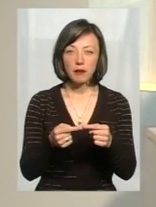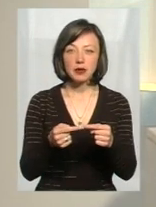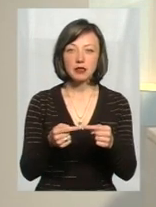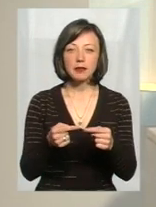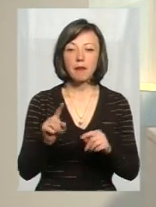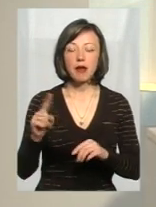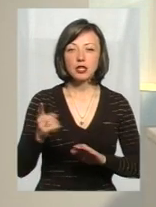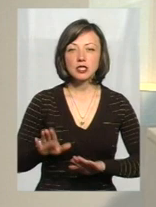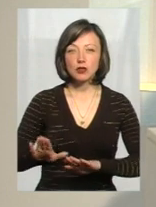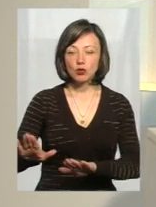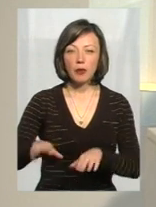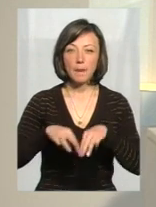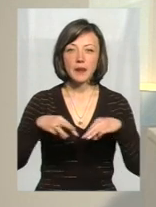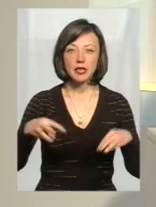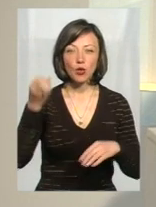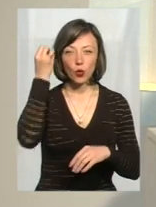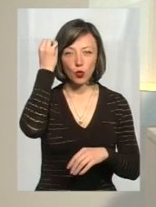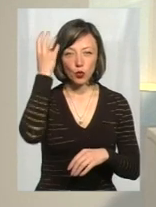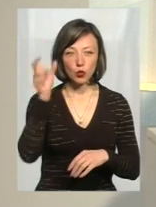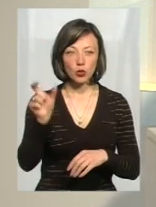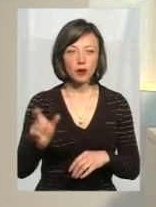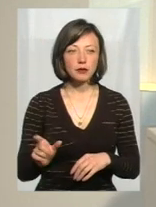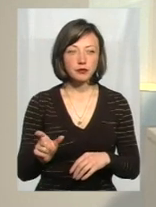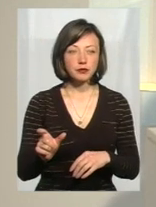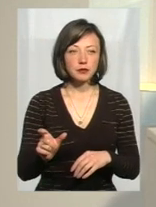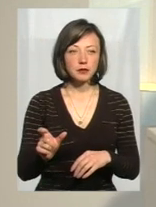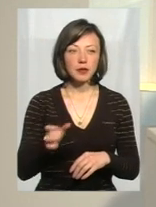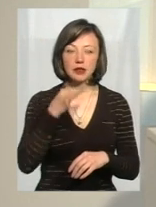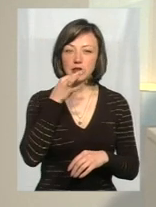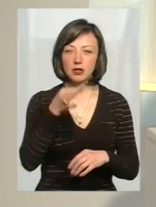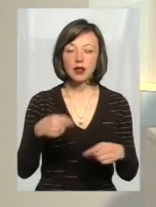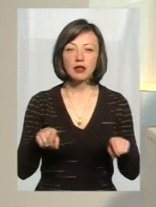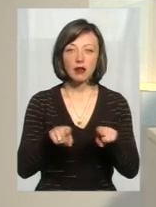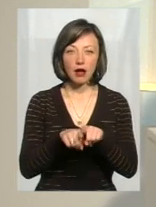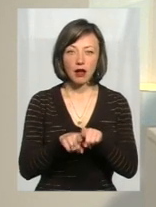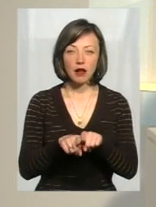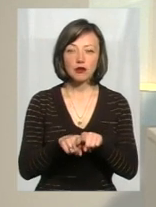перший заступник міністра культури України Світлана Фоменко сказала таку річ, що